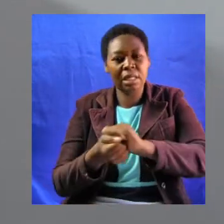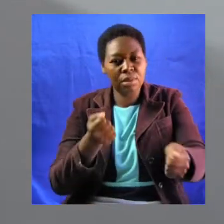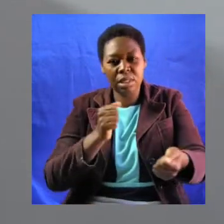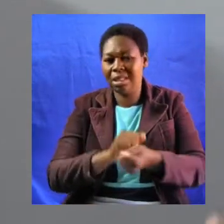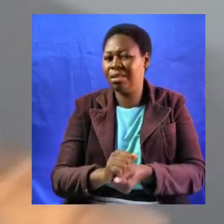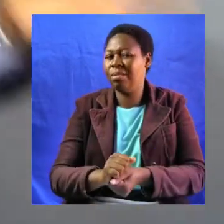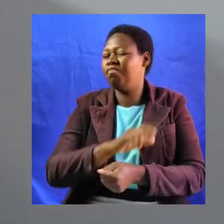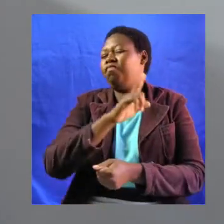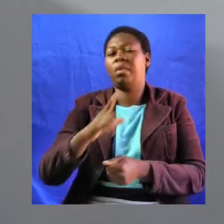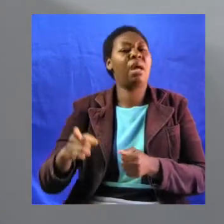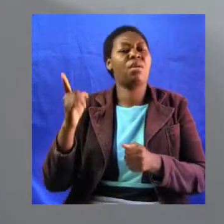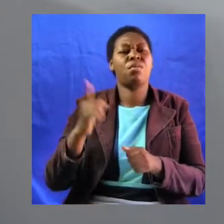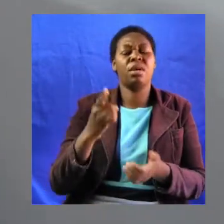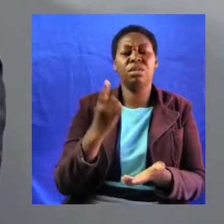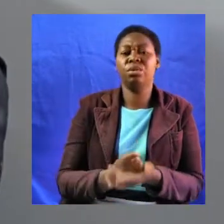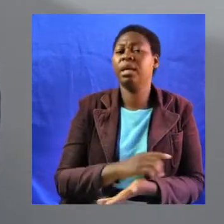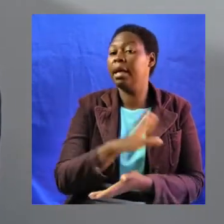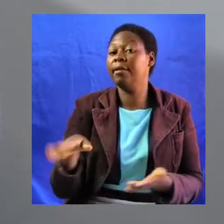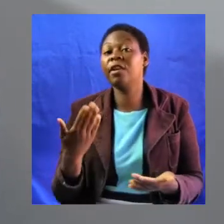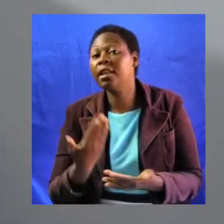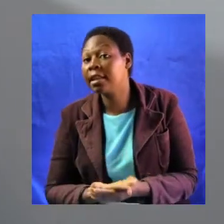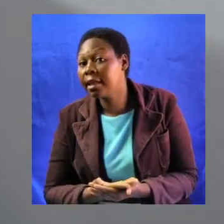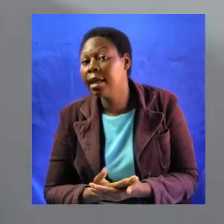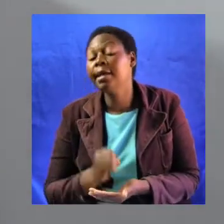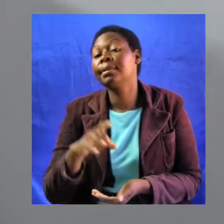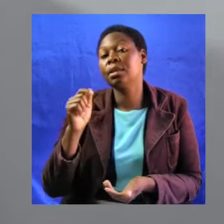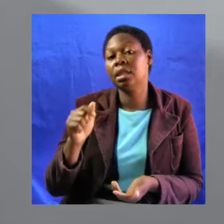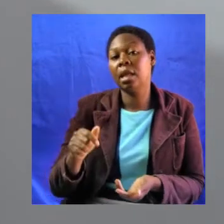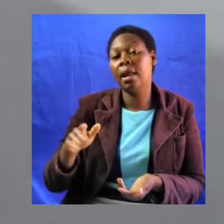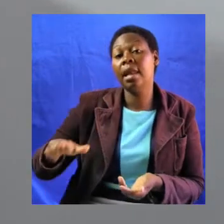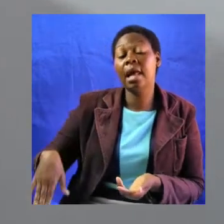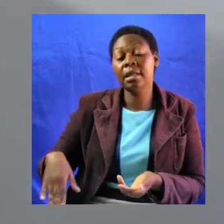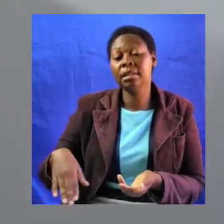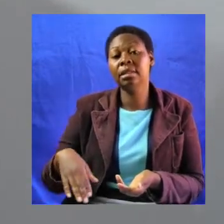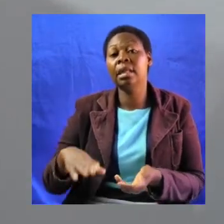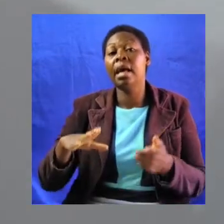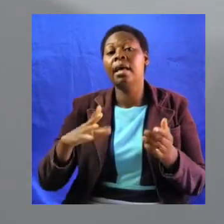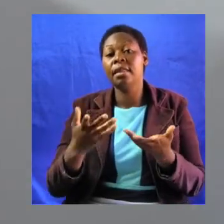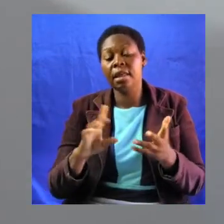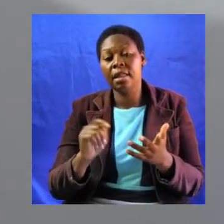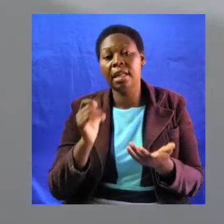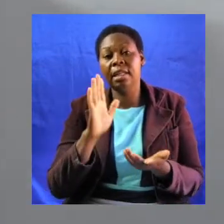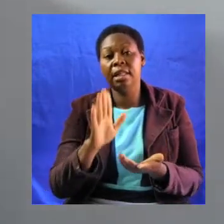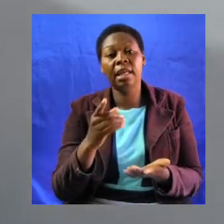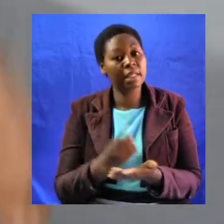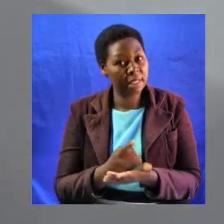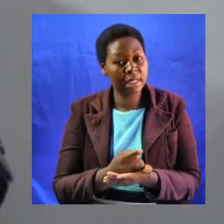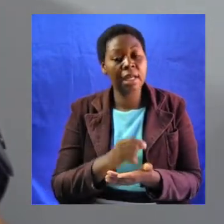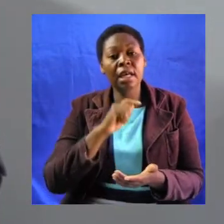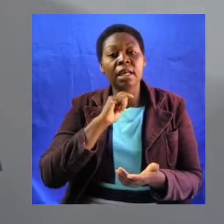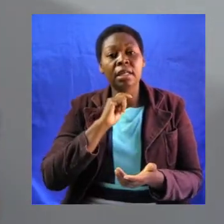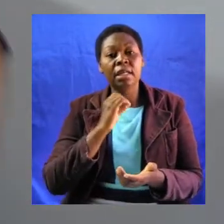vanouya kuzovhiringa. Vachivhiringa. Zvoti pamatozoverenga, hanzi last action yakatozoitwa nevanhu